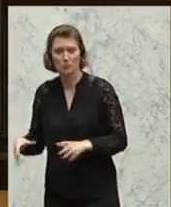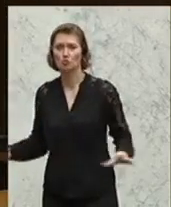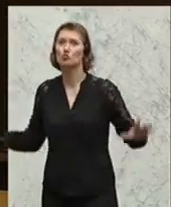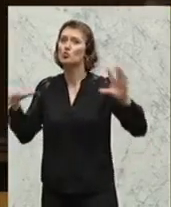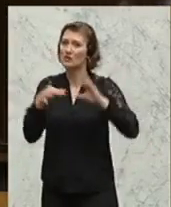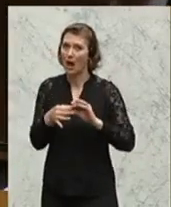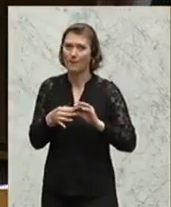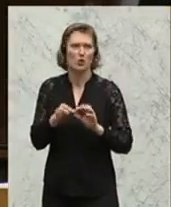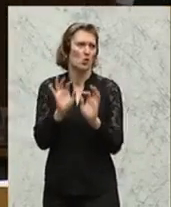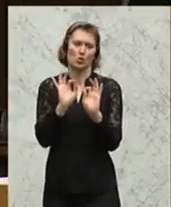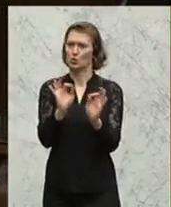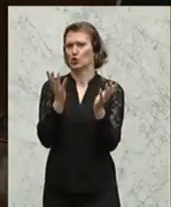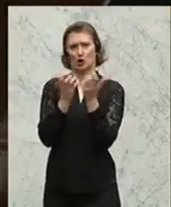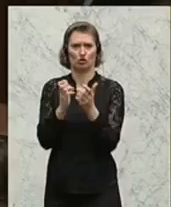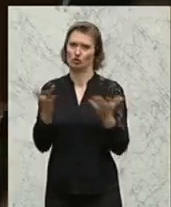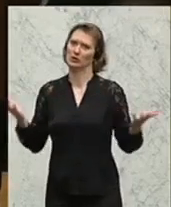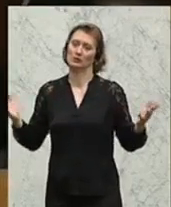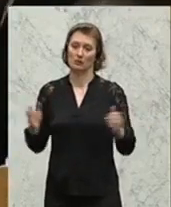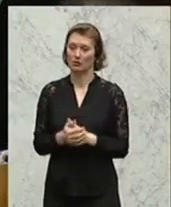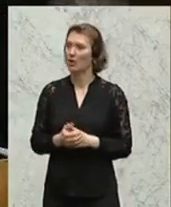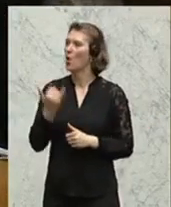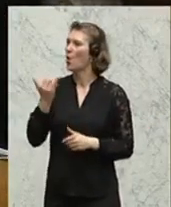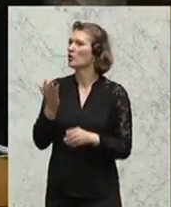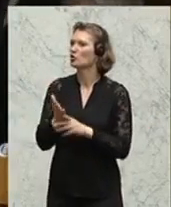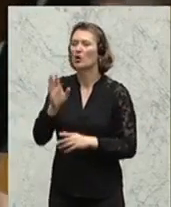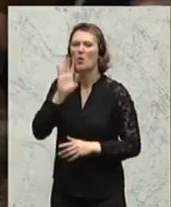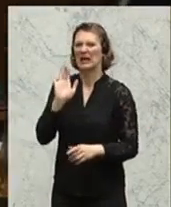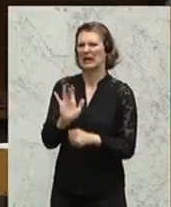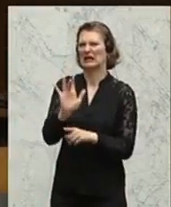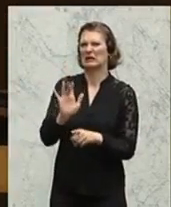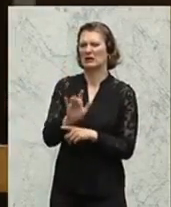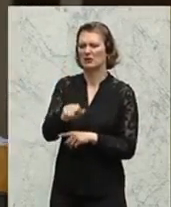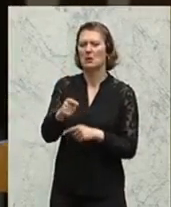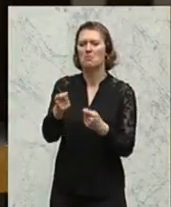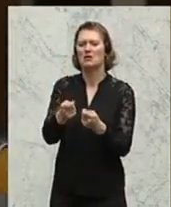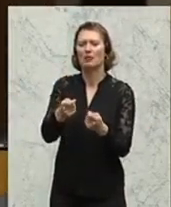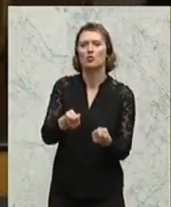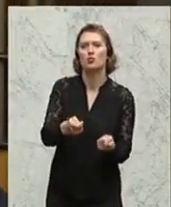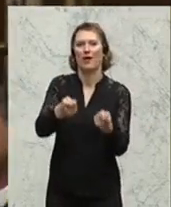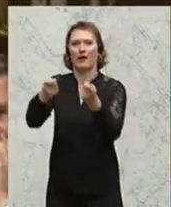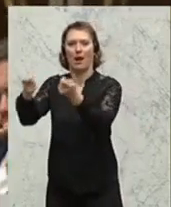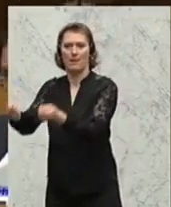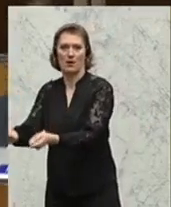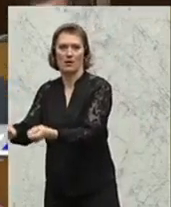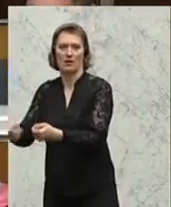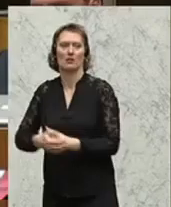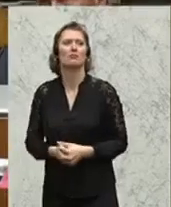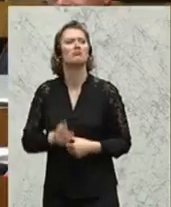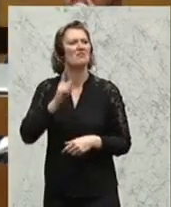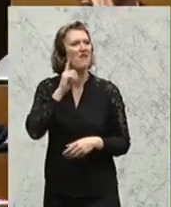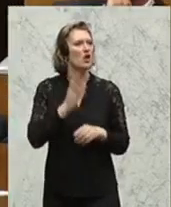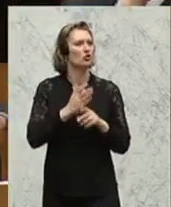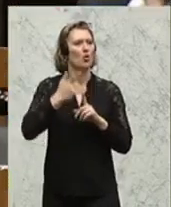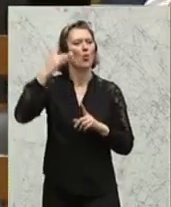ist eine gute Geschichte. Und jetzt haben wir, weil es heute schon kritisiert worden ist, Betriebsübergaben und so weiter. Wir wissen, dass